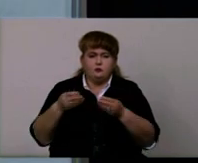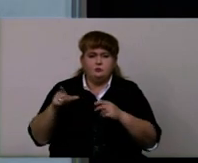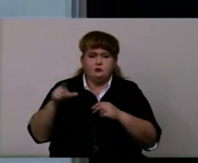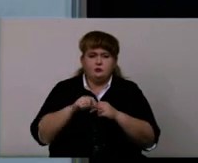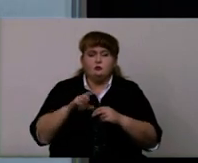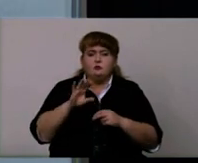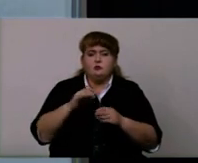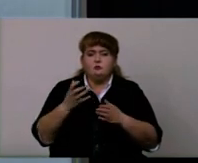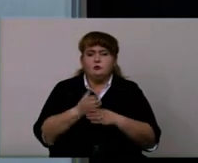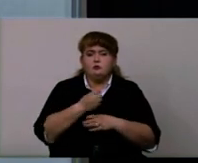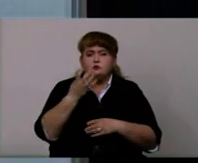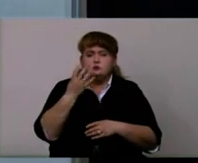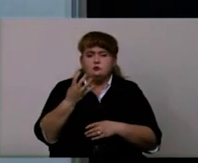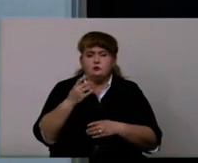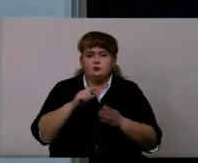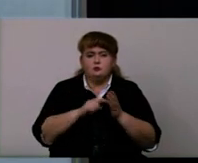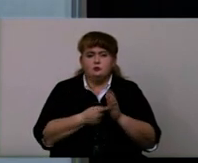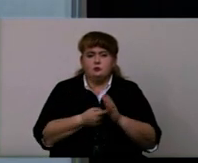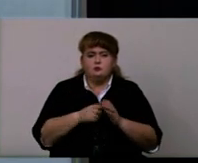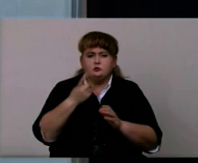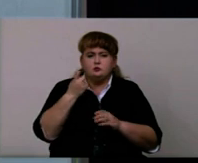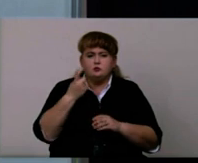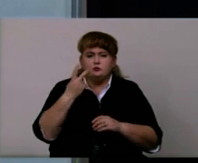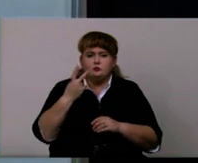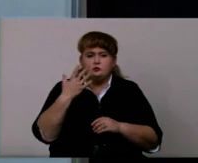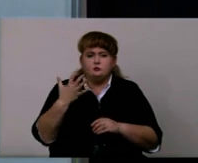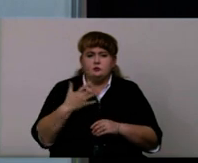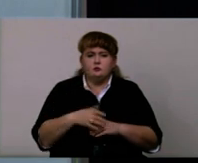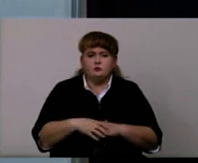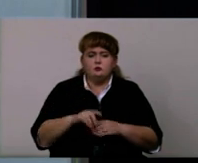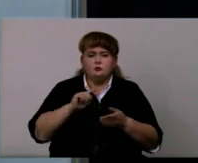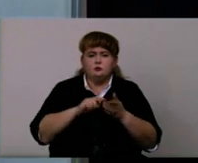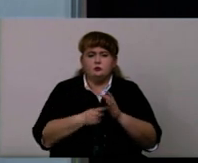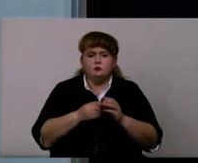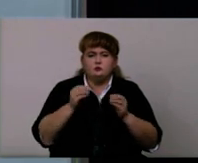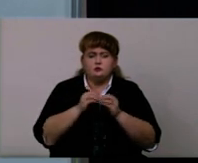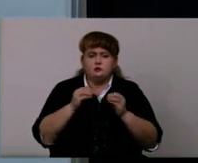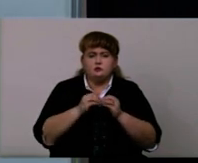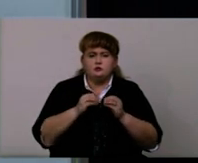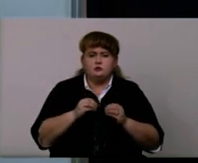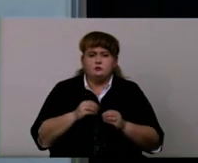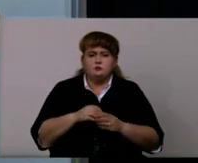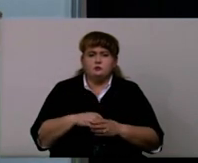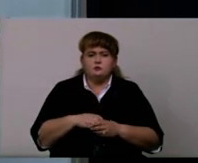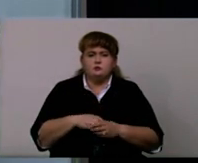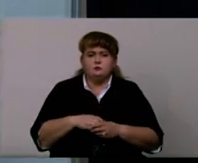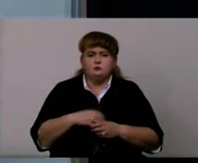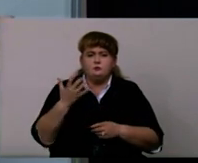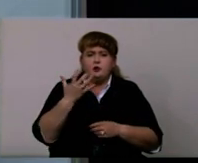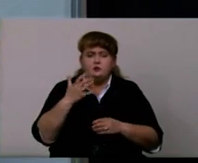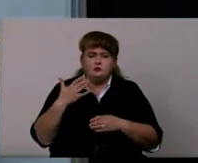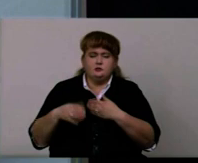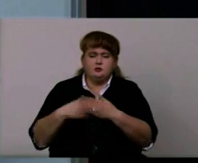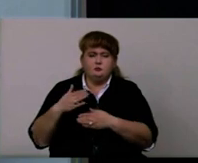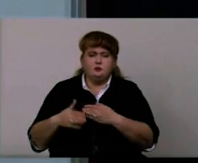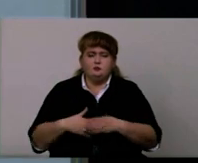Тогда получается 4 умножить на 125 умножить на 10 в пятой